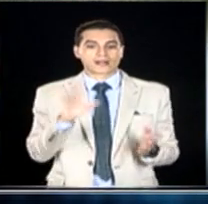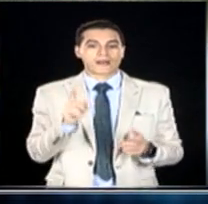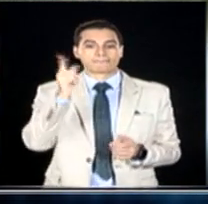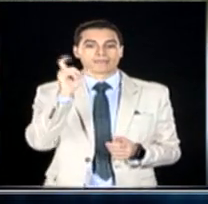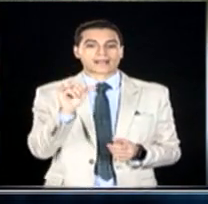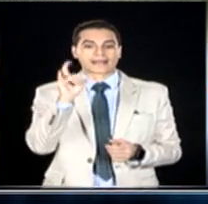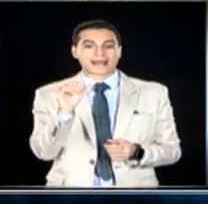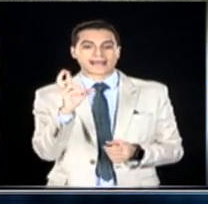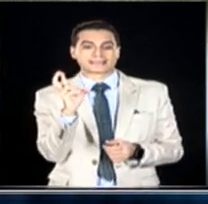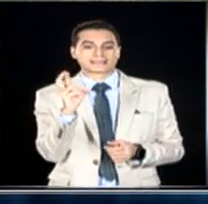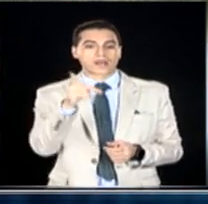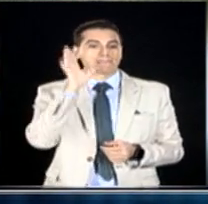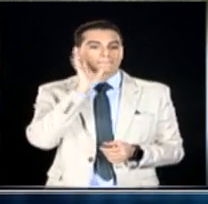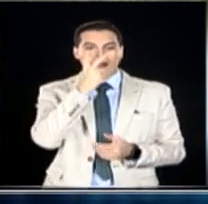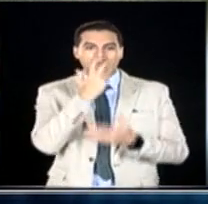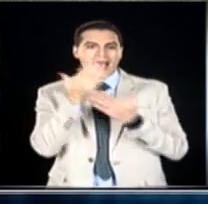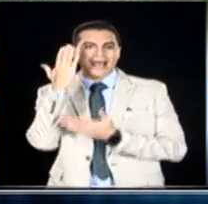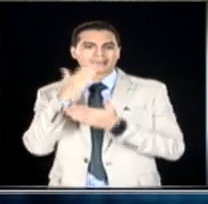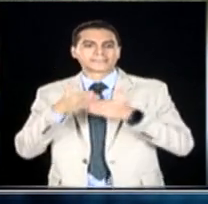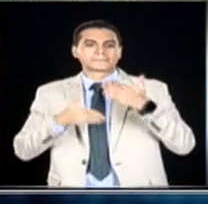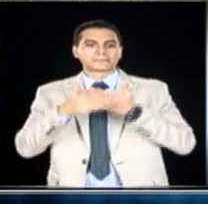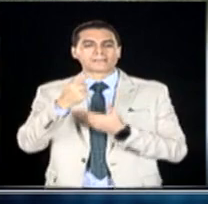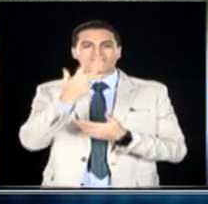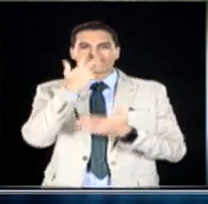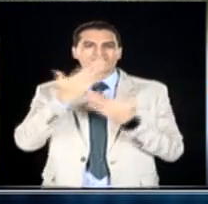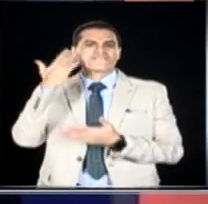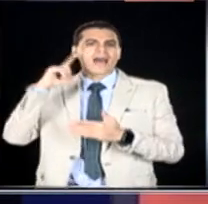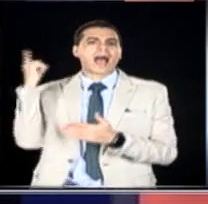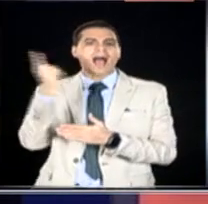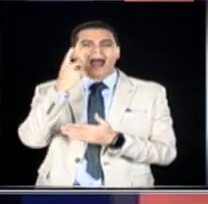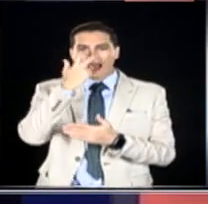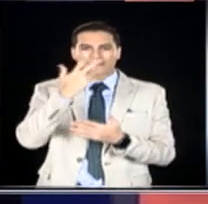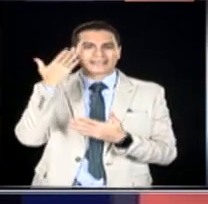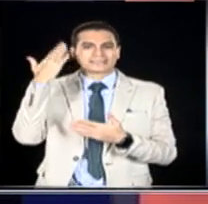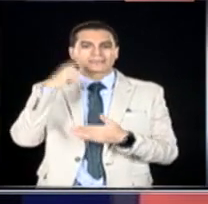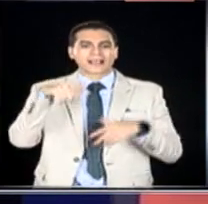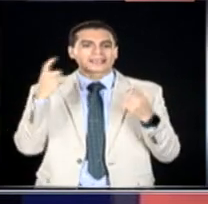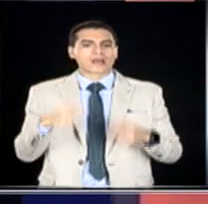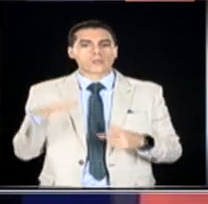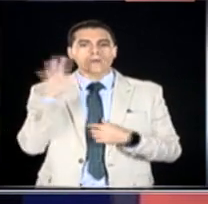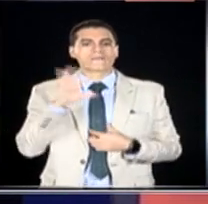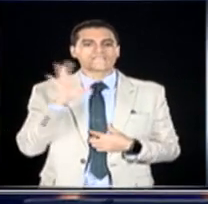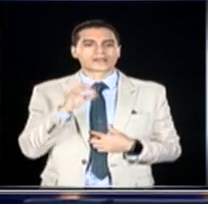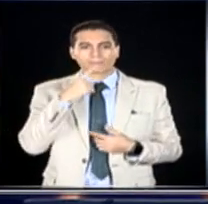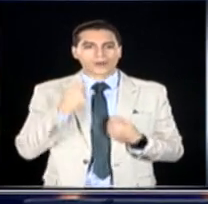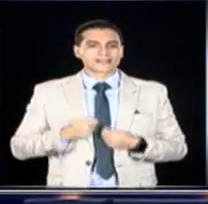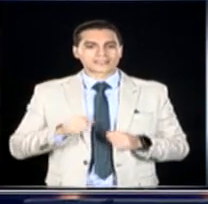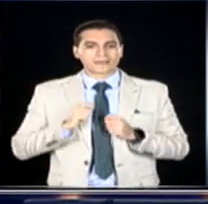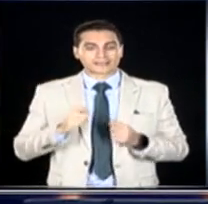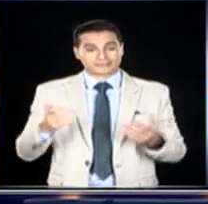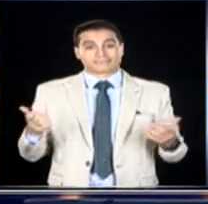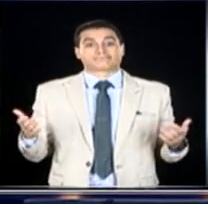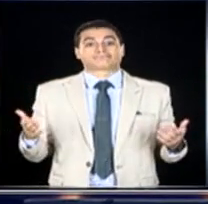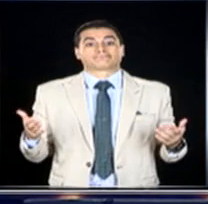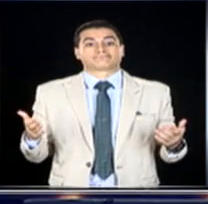كيرن برنوناز هو من أقدم المباني في العالم، ففي أي دولة أوروبية يقع؟ إسبانيا. إسبانيا